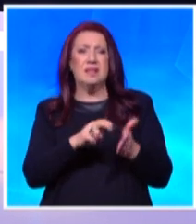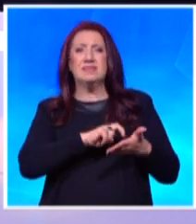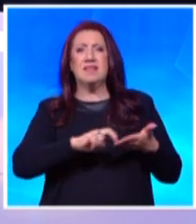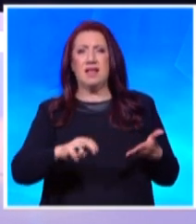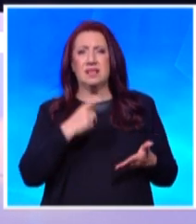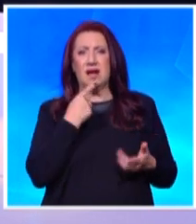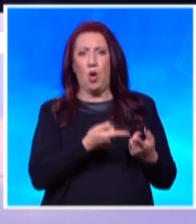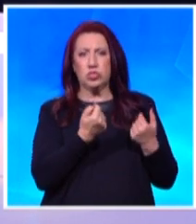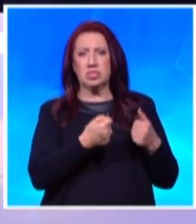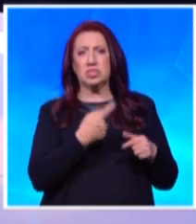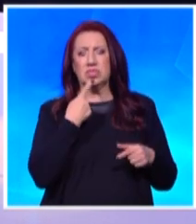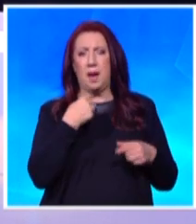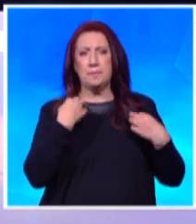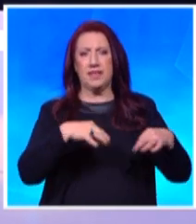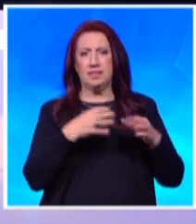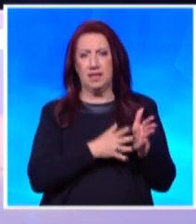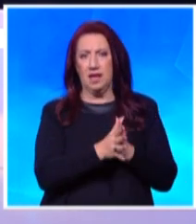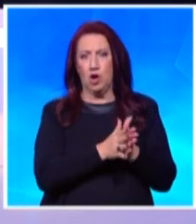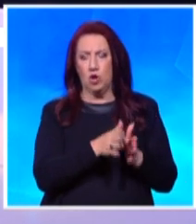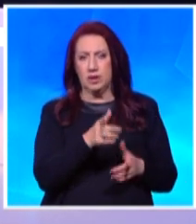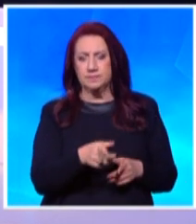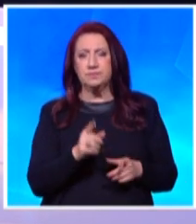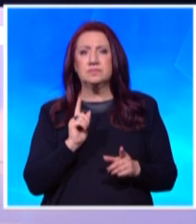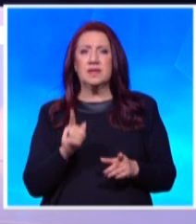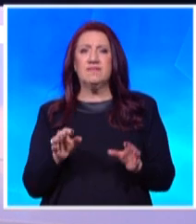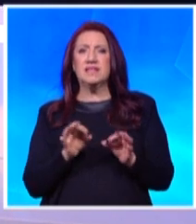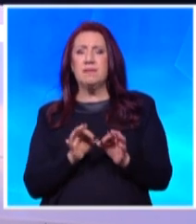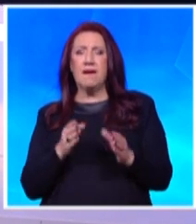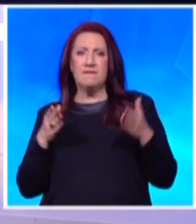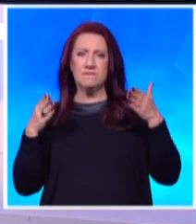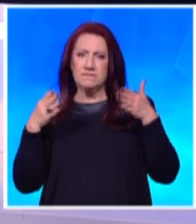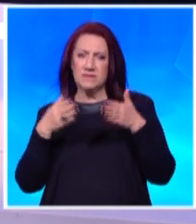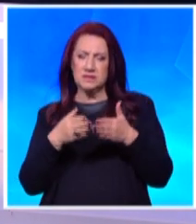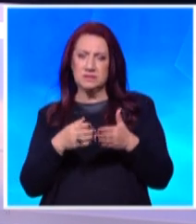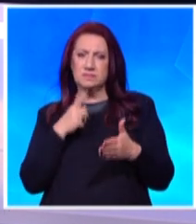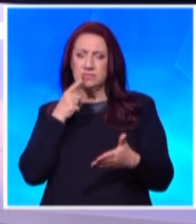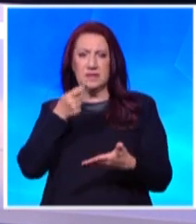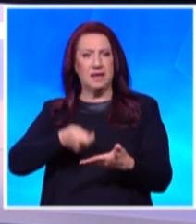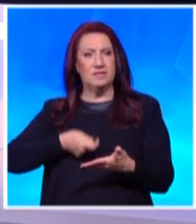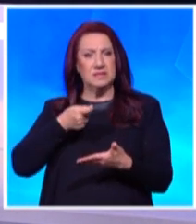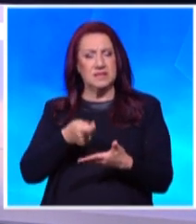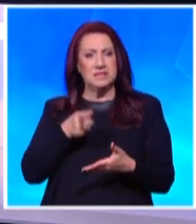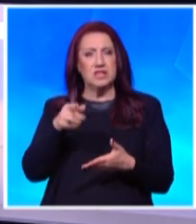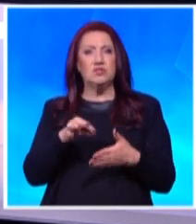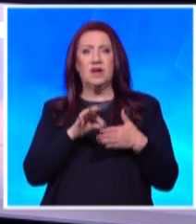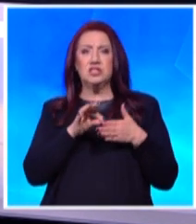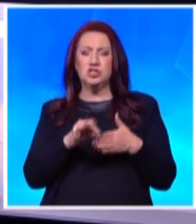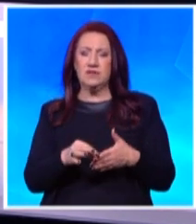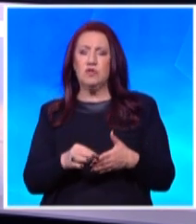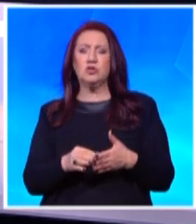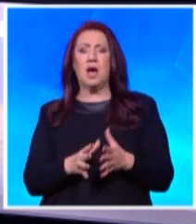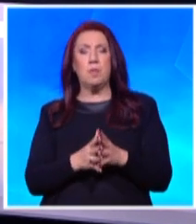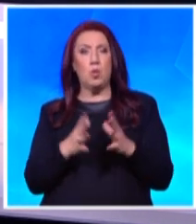че държавата трябва да има фискална стабилност, което е добре за инвестициите и ще в средносрочен план ще доведе до по-голяма икономическа активност и чужди инвеститори